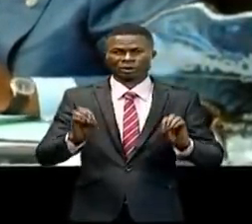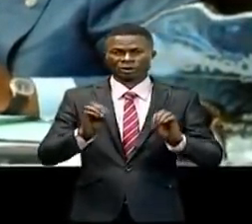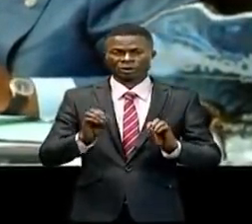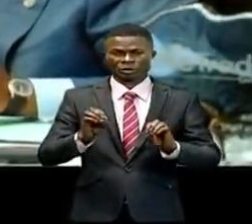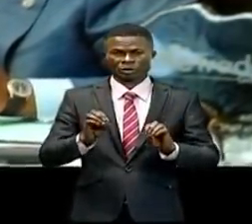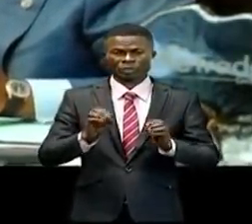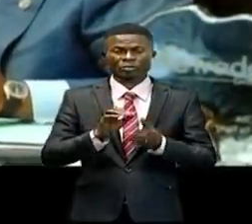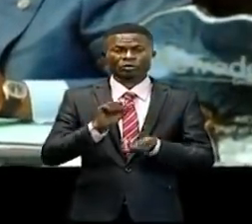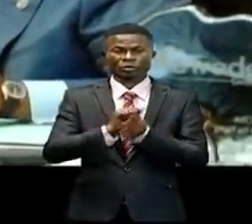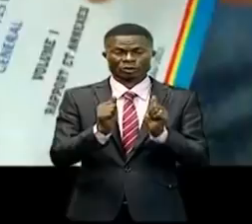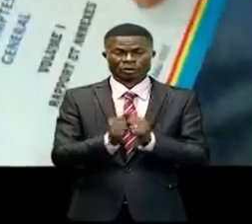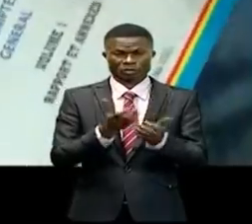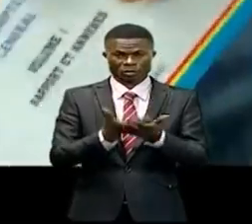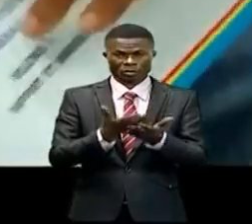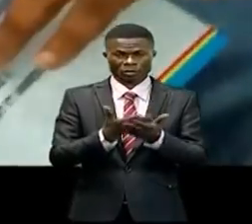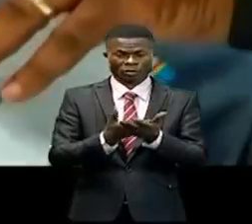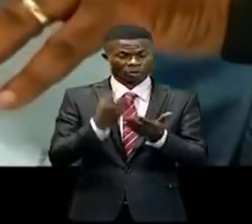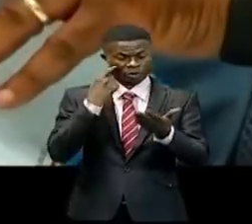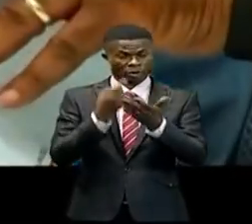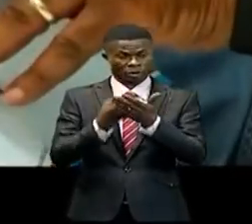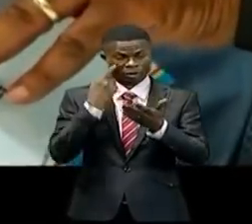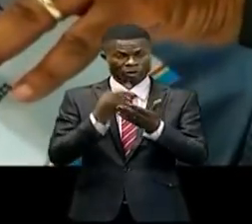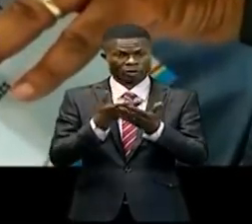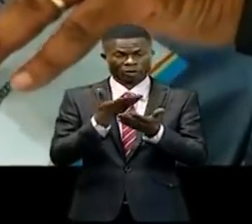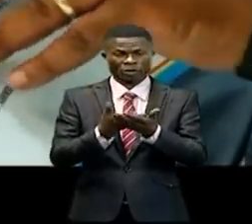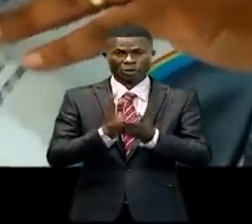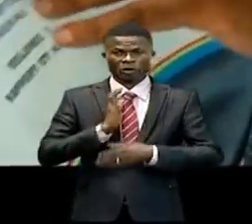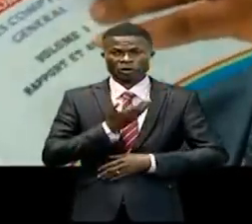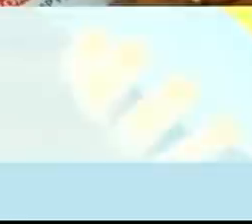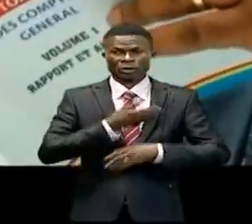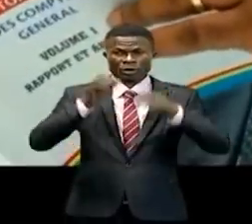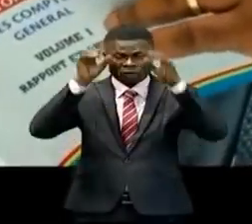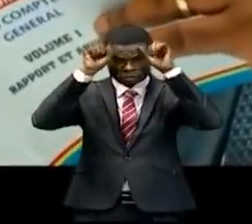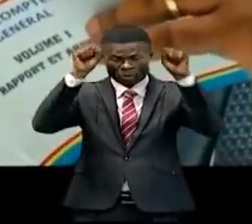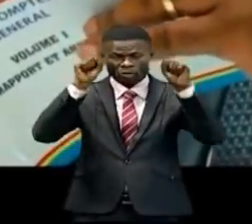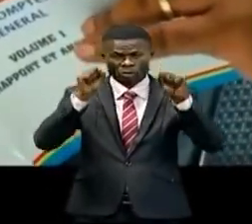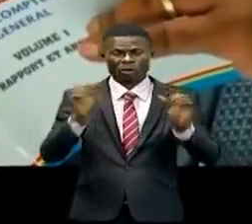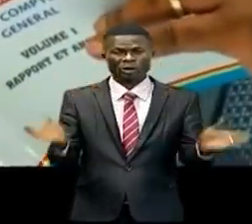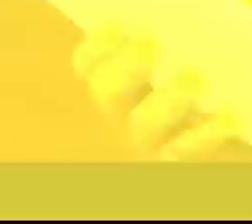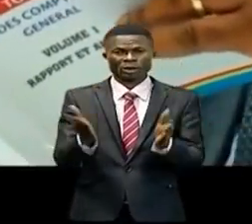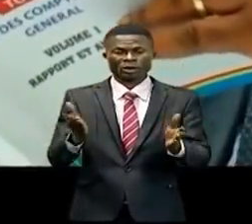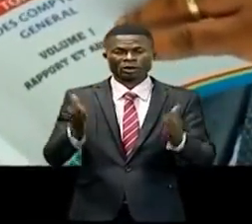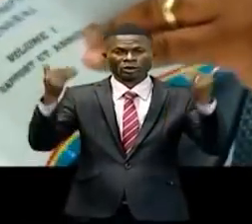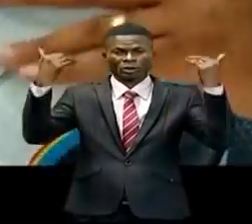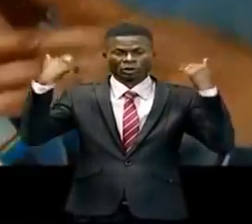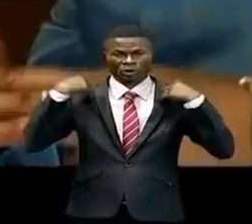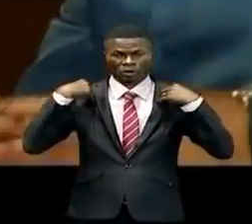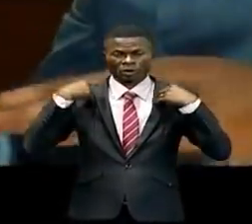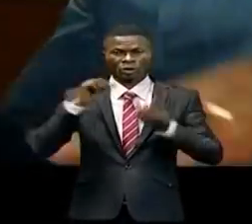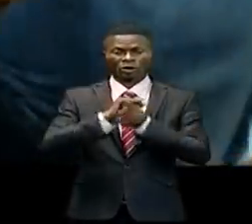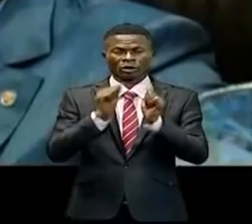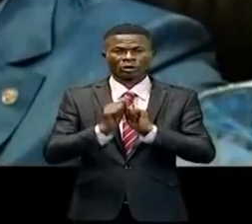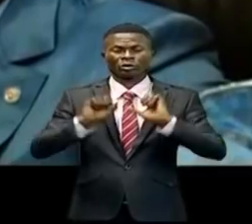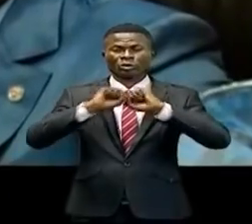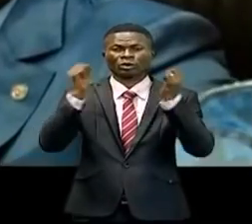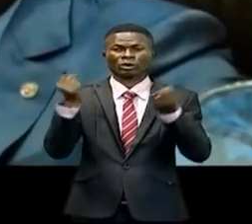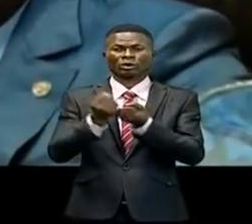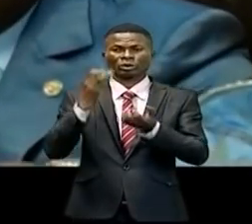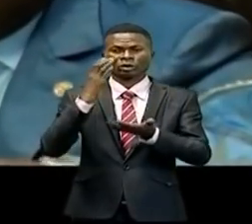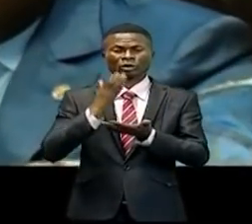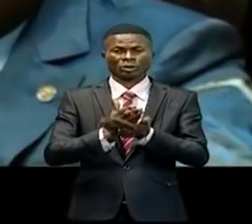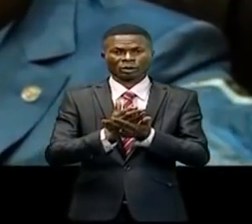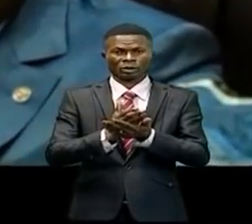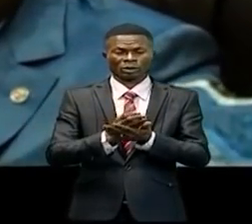Tirant les conséquences de ces constats, le président de la République a encouragé l'autorité des régulations de la sous-traitance dans les secteurs